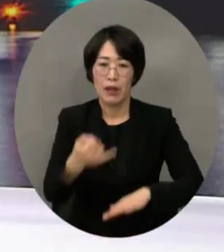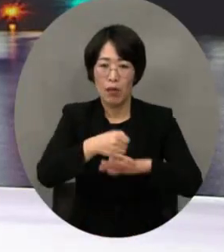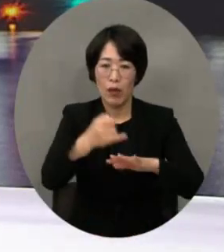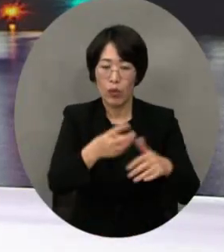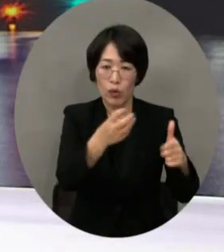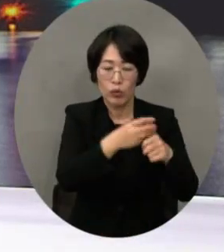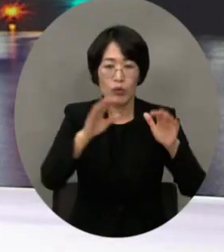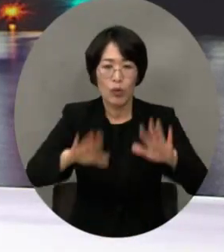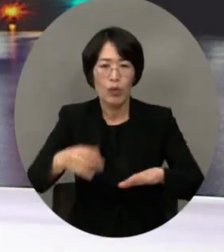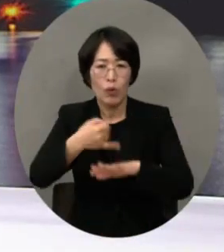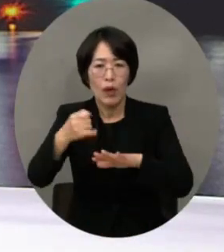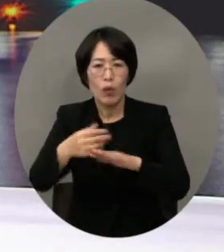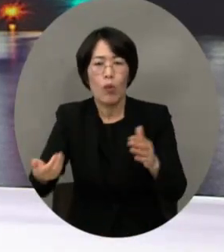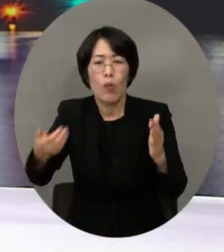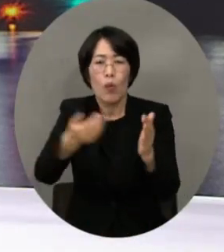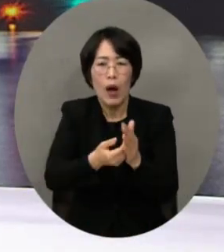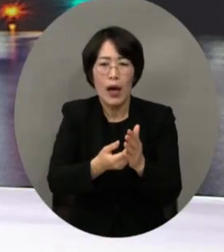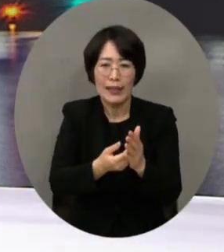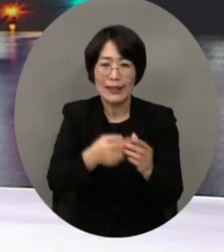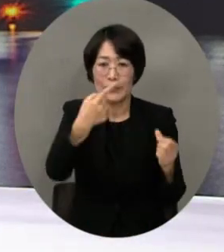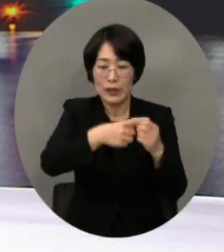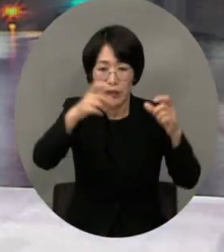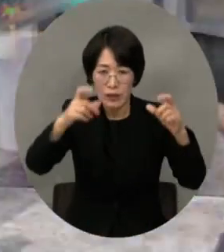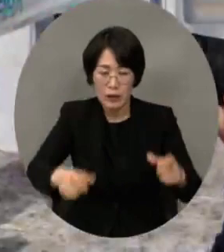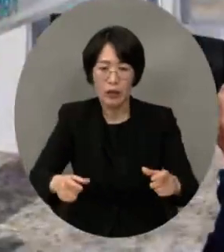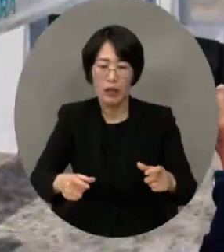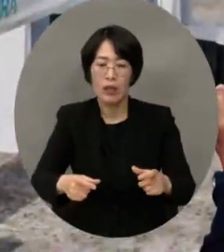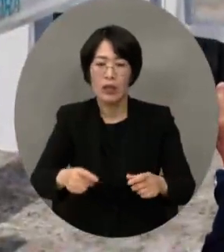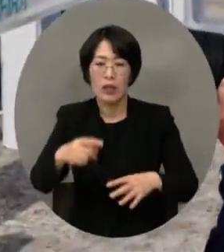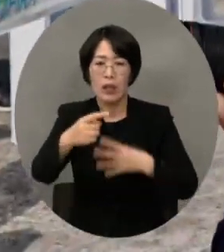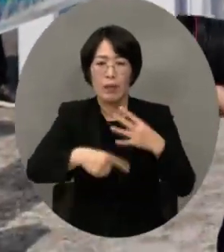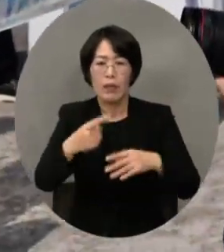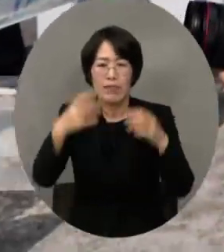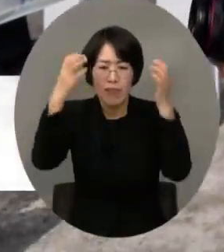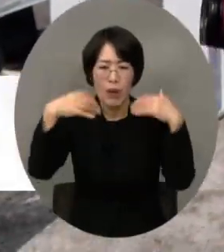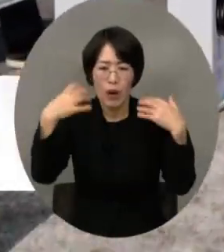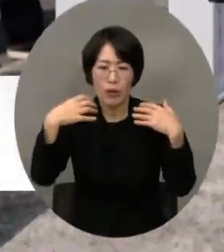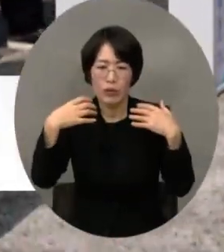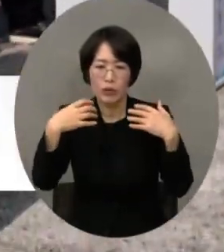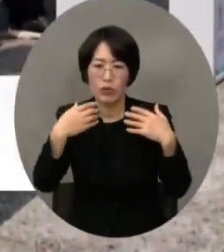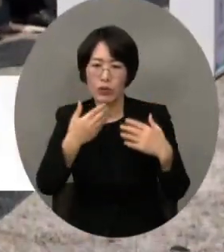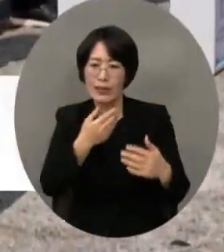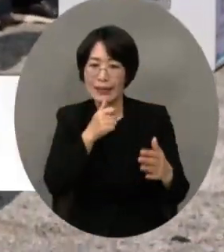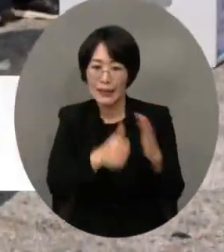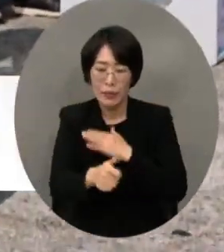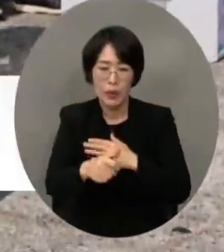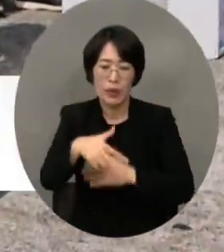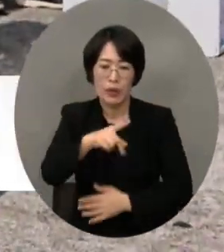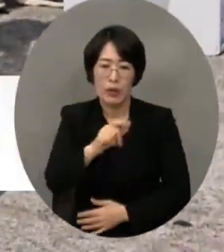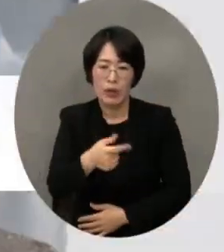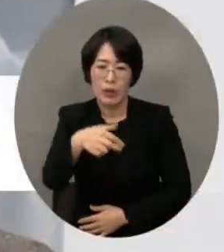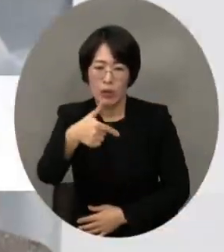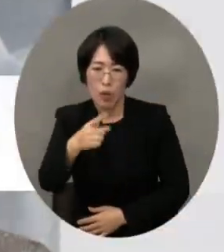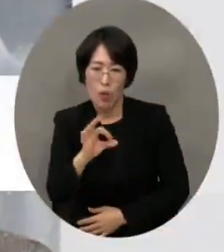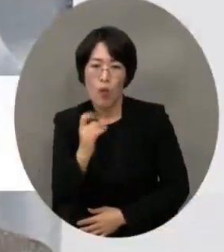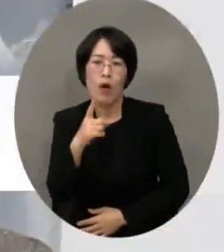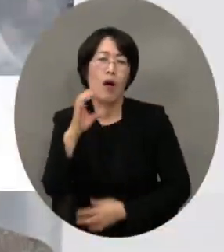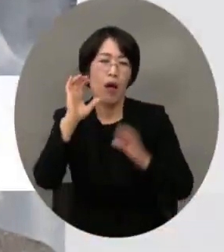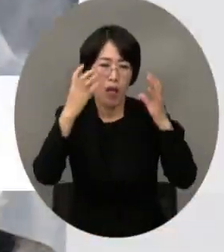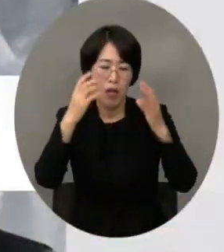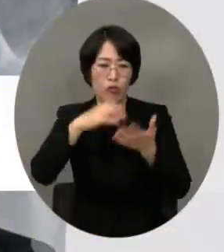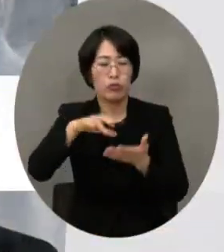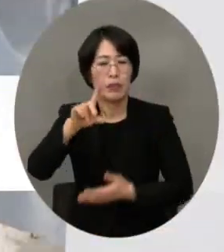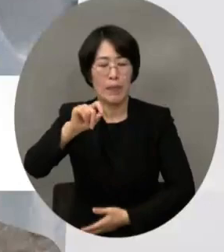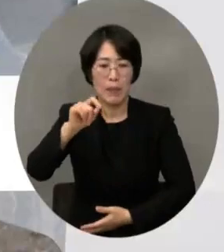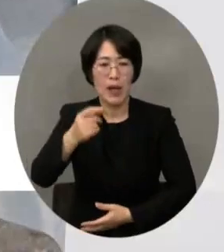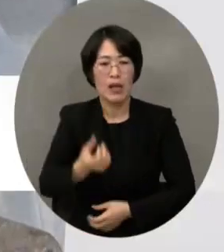완도군은 오늘 완도항 제1부두 일원에서 여름철 서남의 주력 어종인 점농어 치어 만 마리를